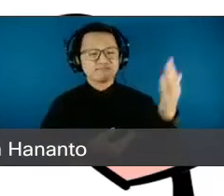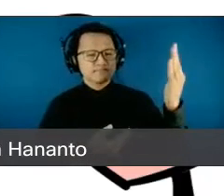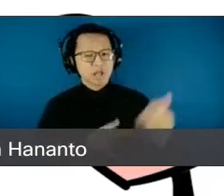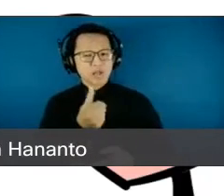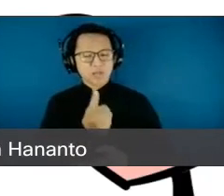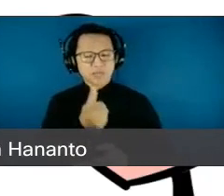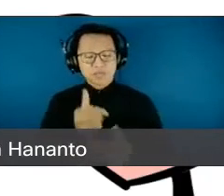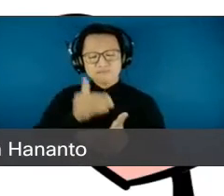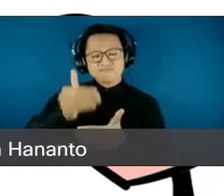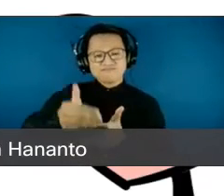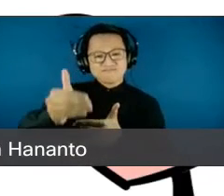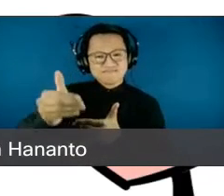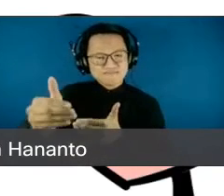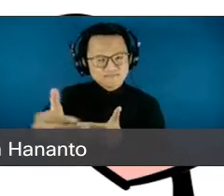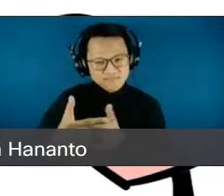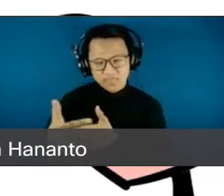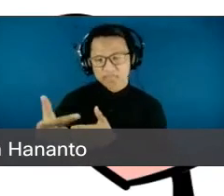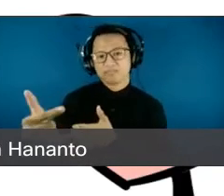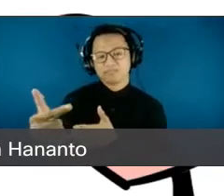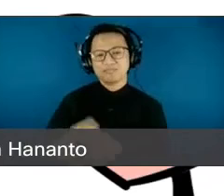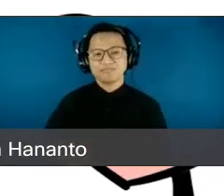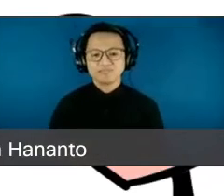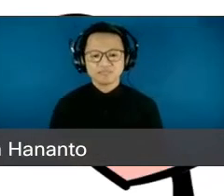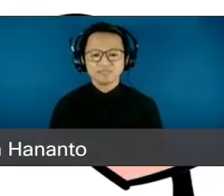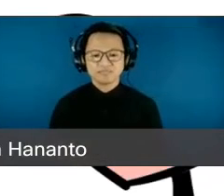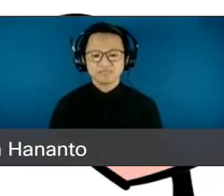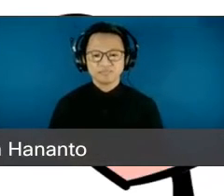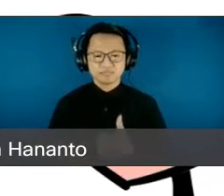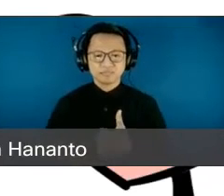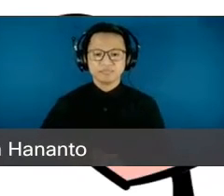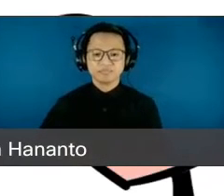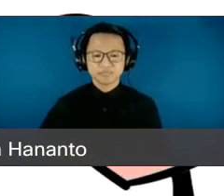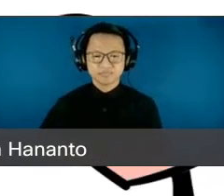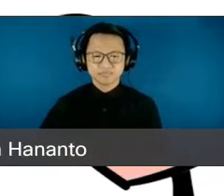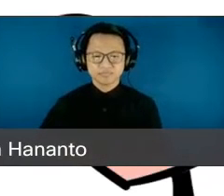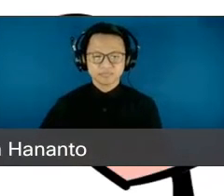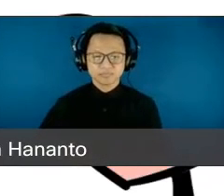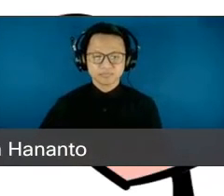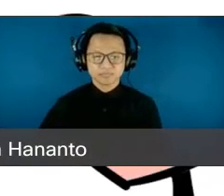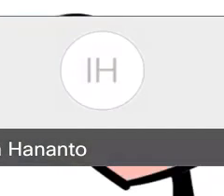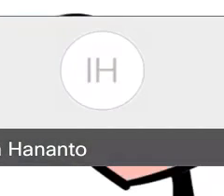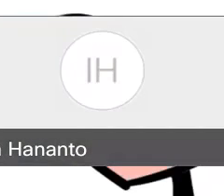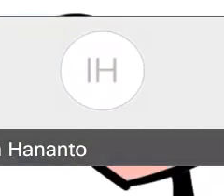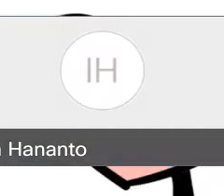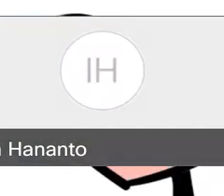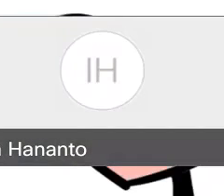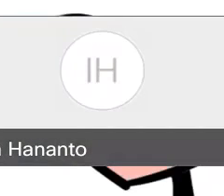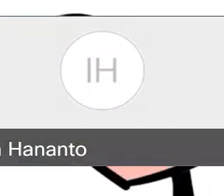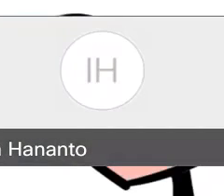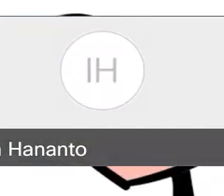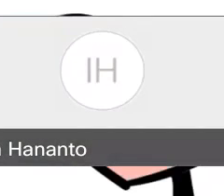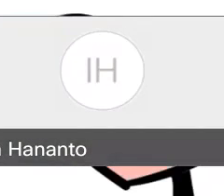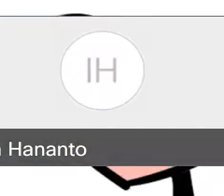sustainable dan continuous improvement. to make sure that it will become a